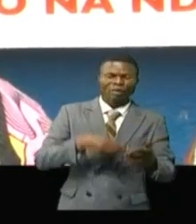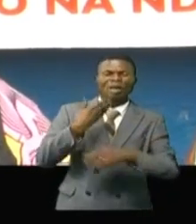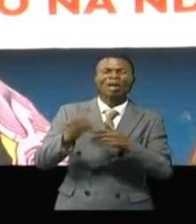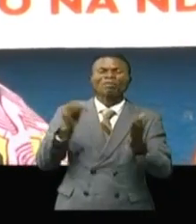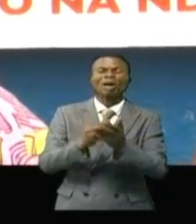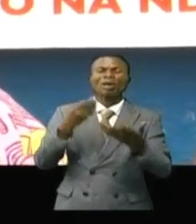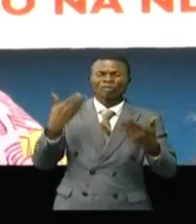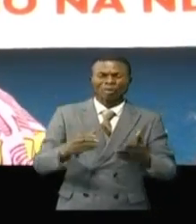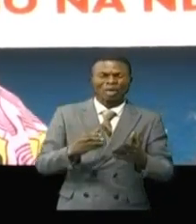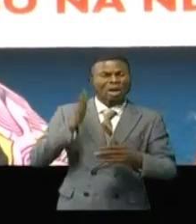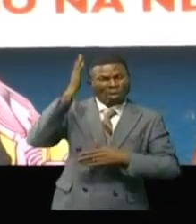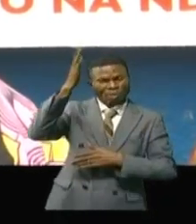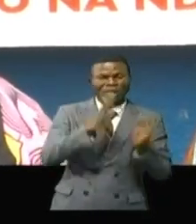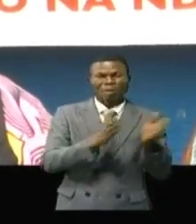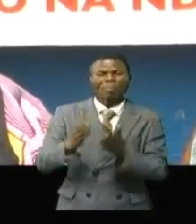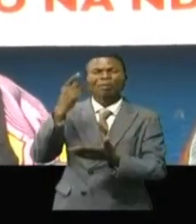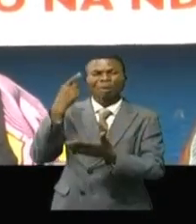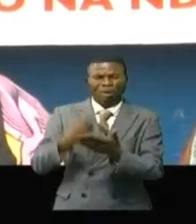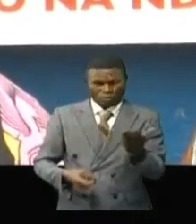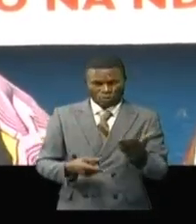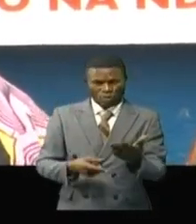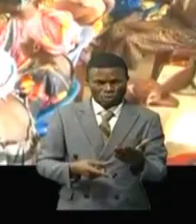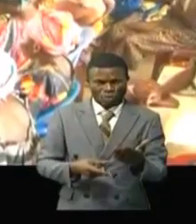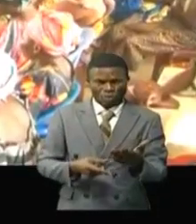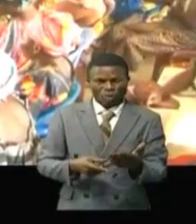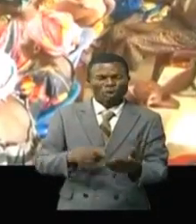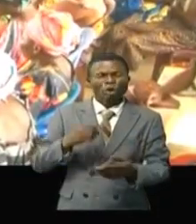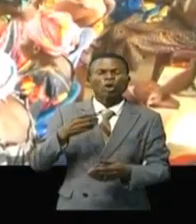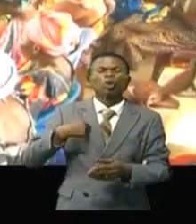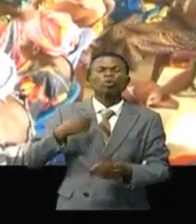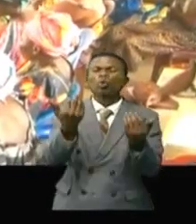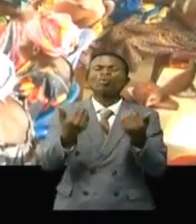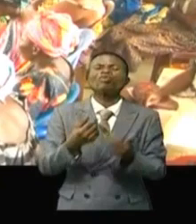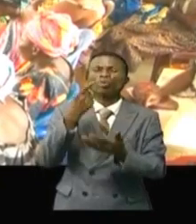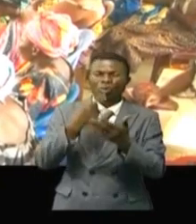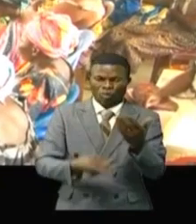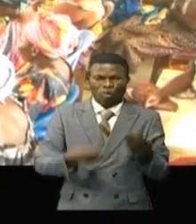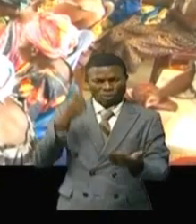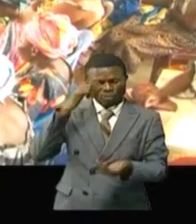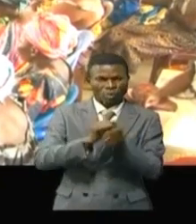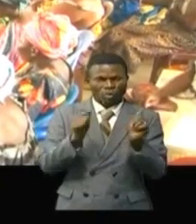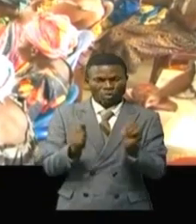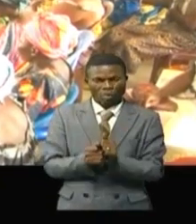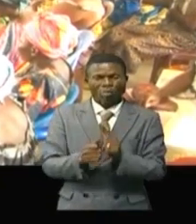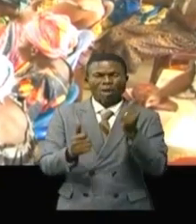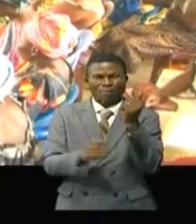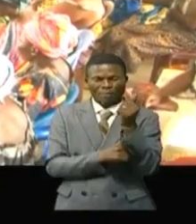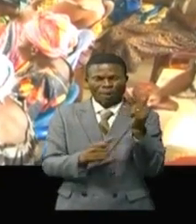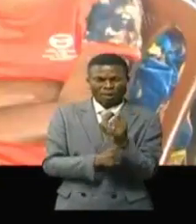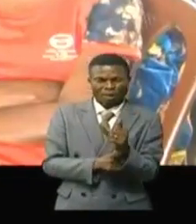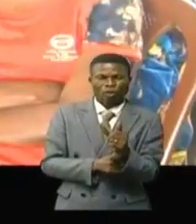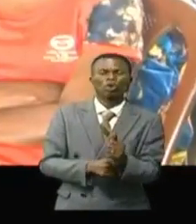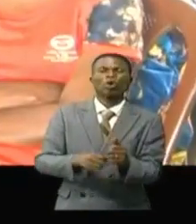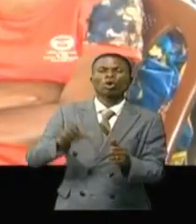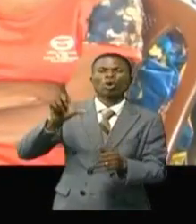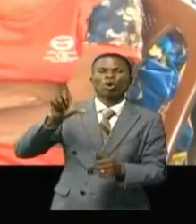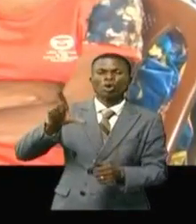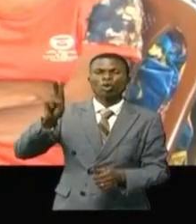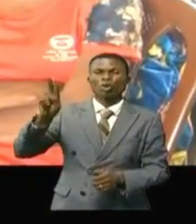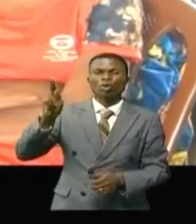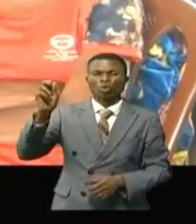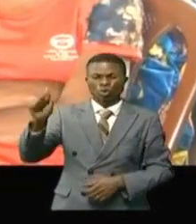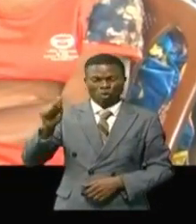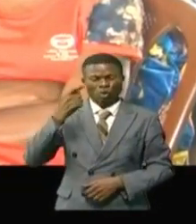qu'il compte encore faire, et quels sont nos soucis aussi pour les gens de Kanluka. Pourquoi l'éveil? Nous avons trouvé qu'il